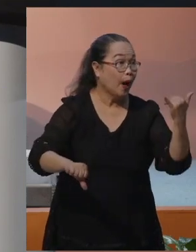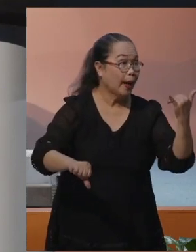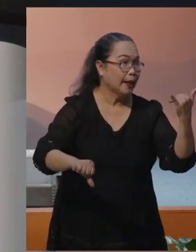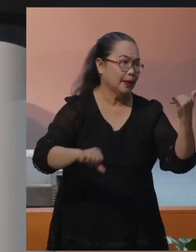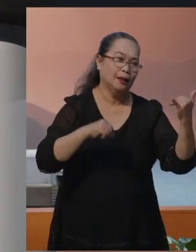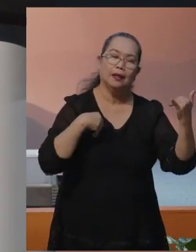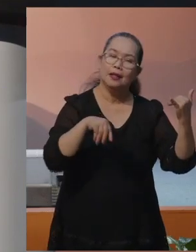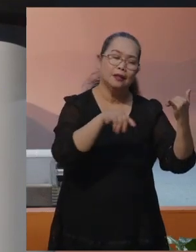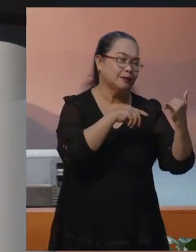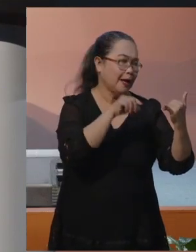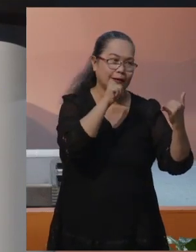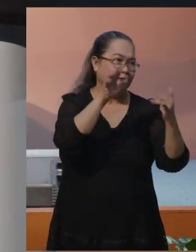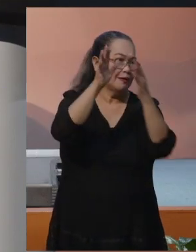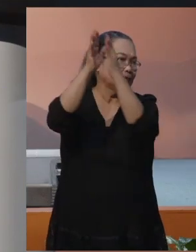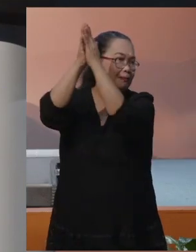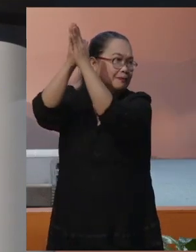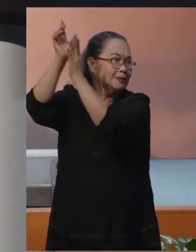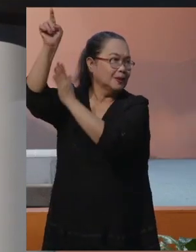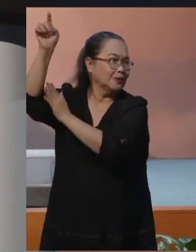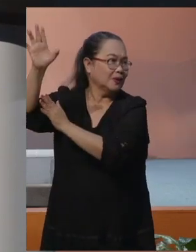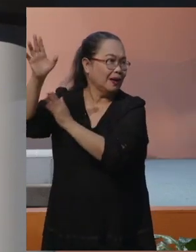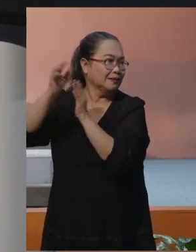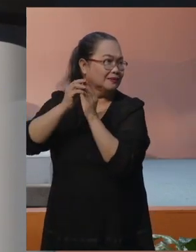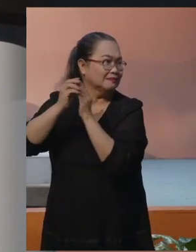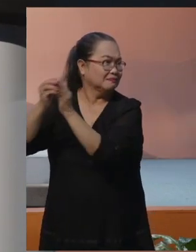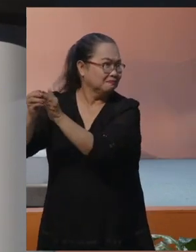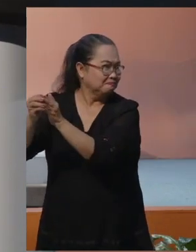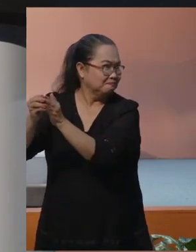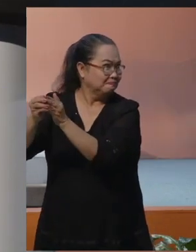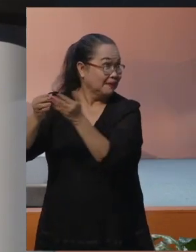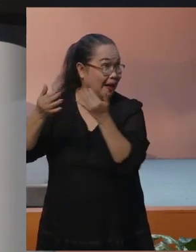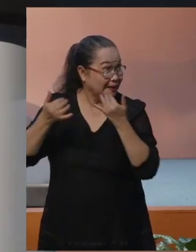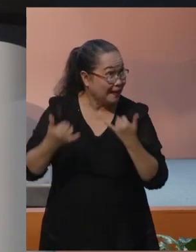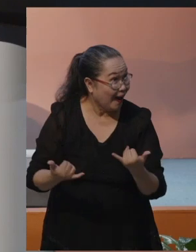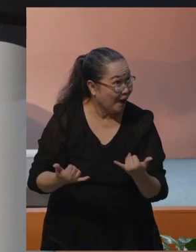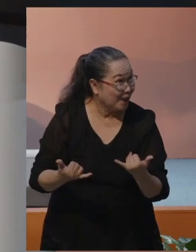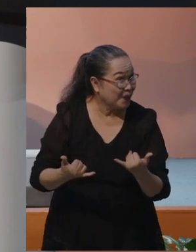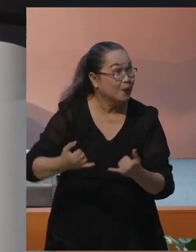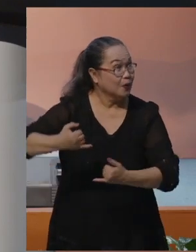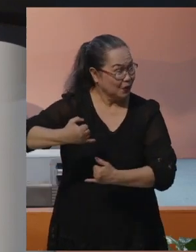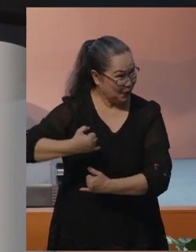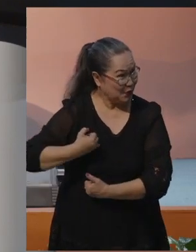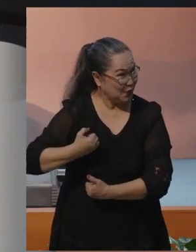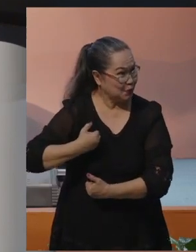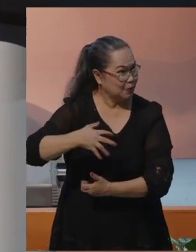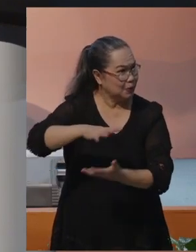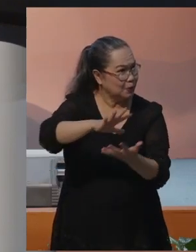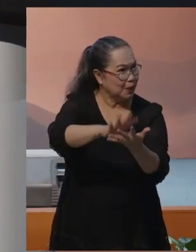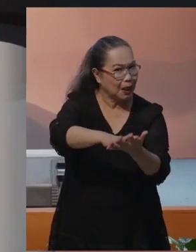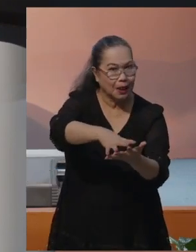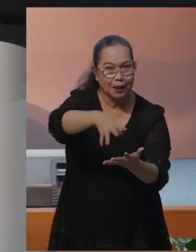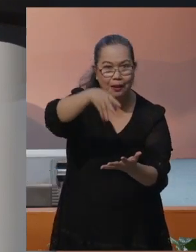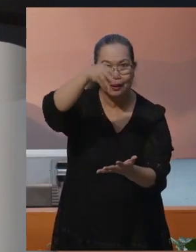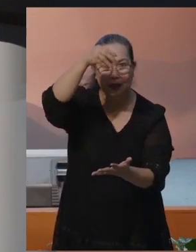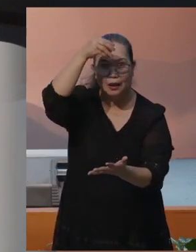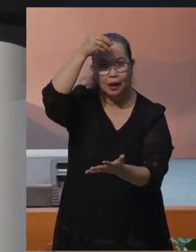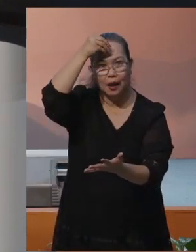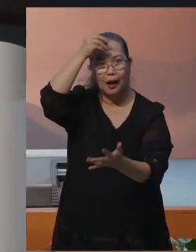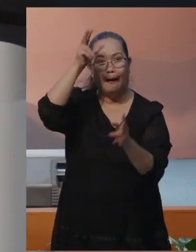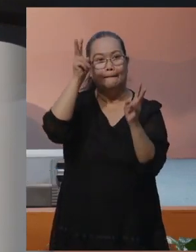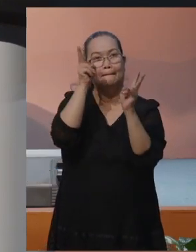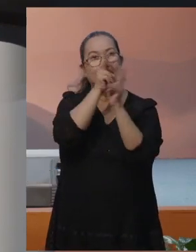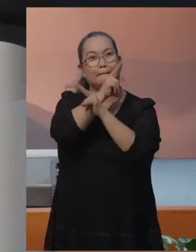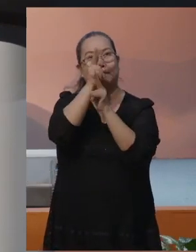sila nananalangin sa Panginoon. Pero ngayon, this time, ay natutunan na ni Joshua ang kanyang